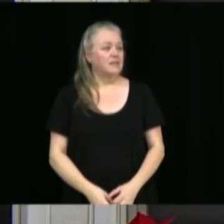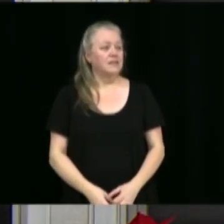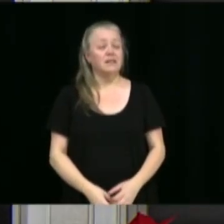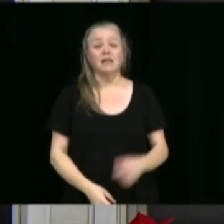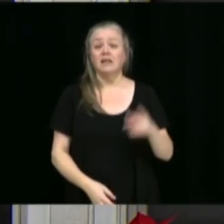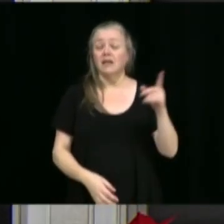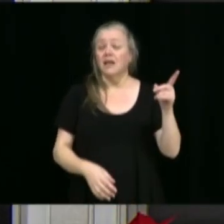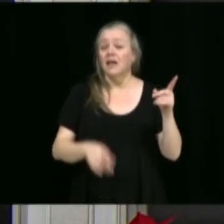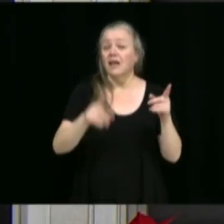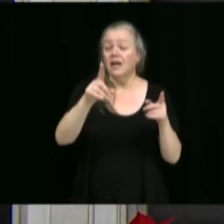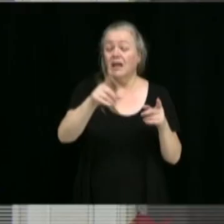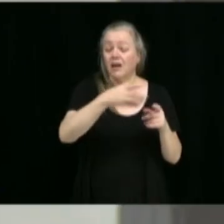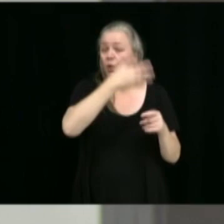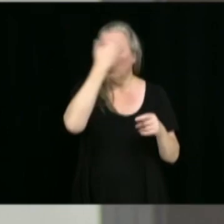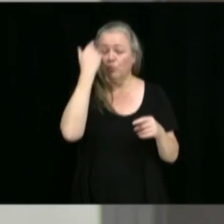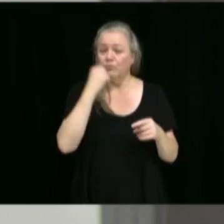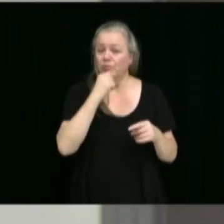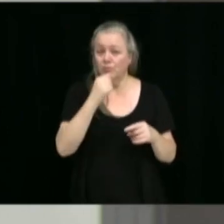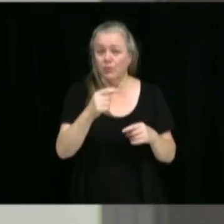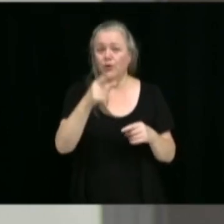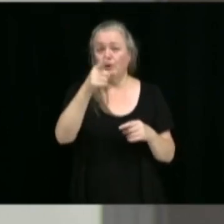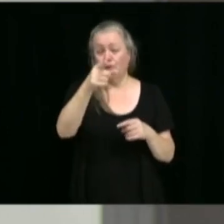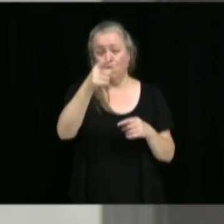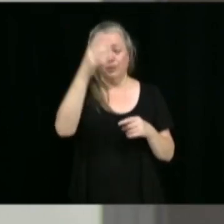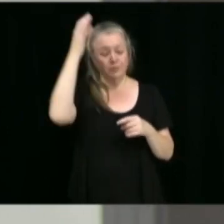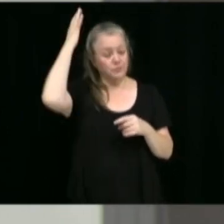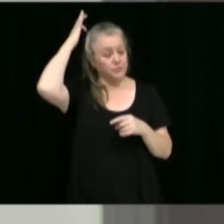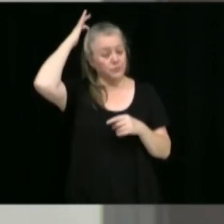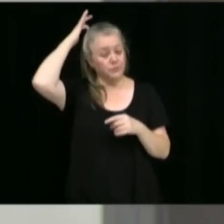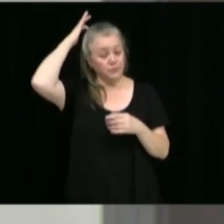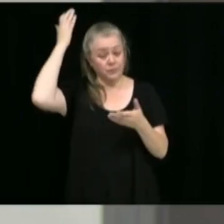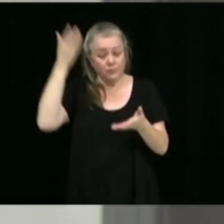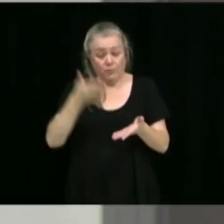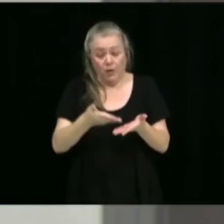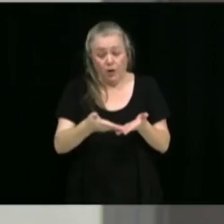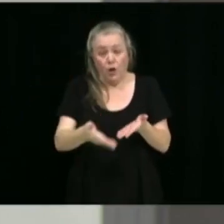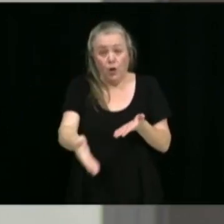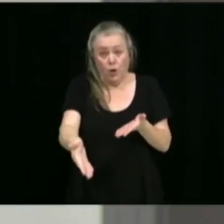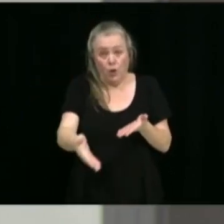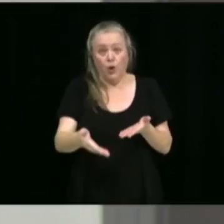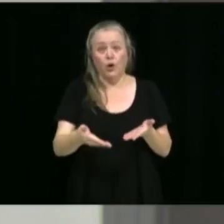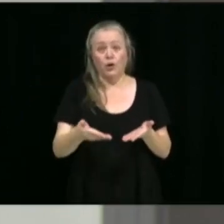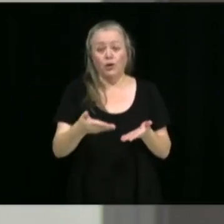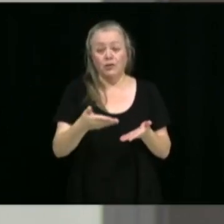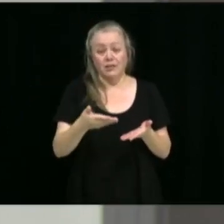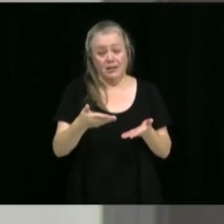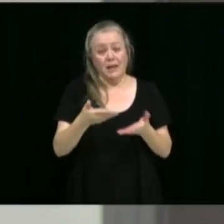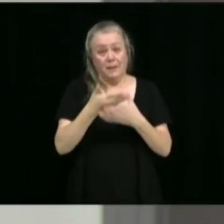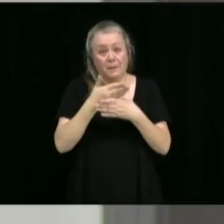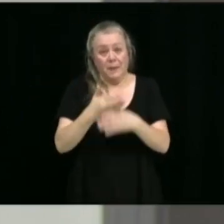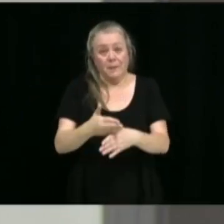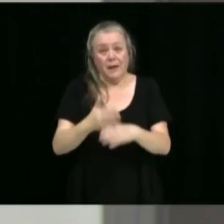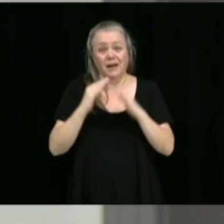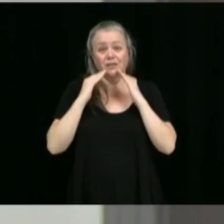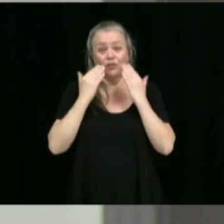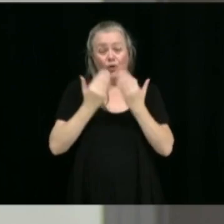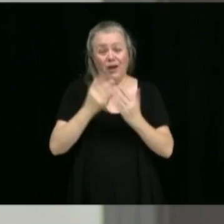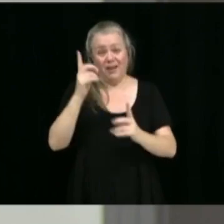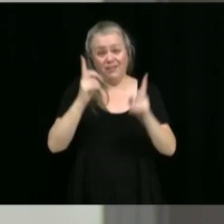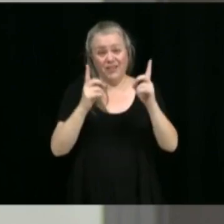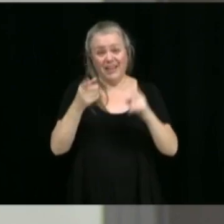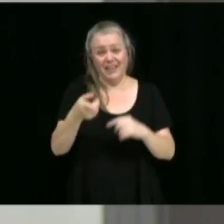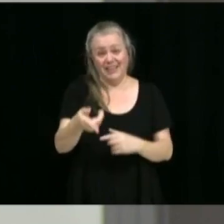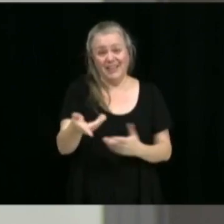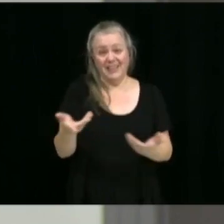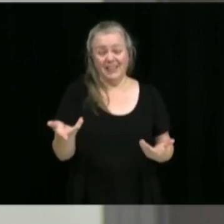maire, rappeler à nos citoyens qu'on entre dans l'esprit de Noël. Beaucoup, on est là-dedans, là, mais que samedi, le